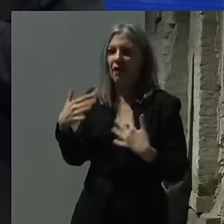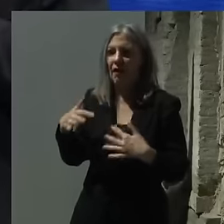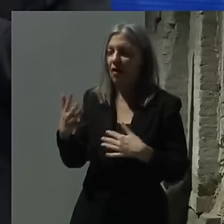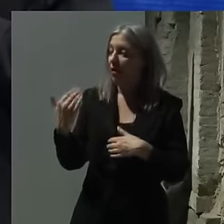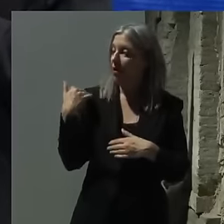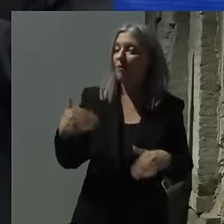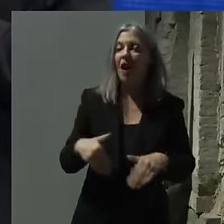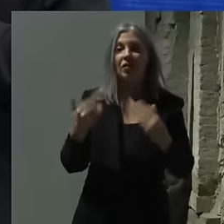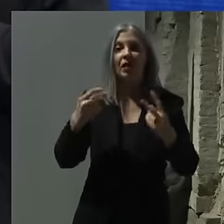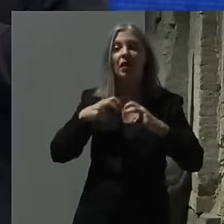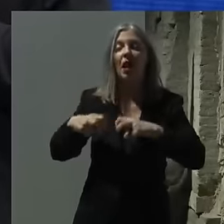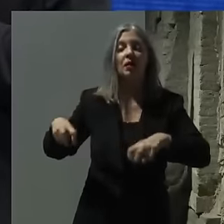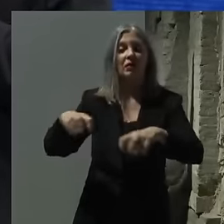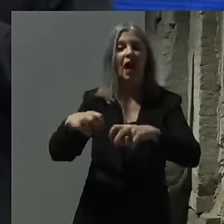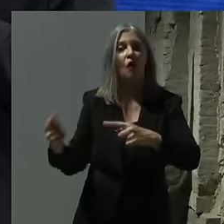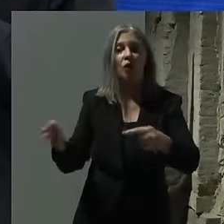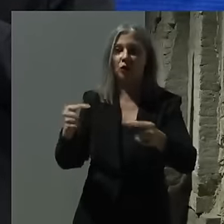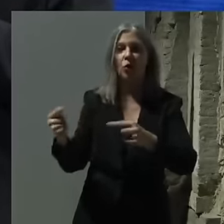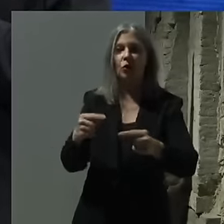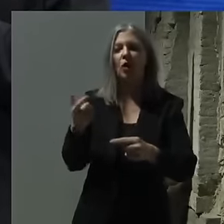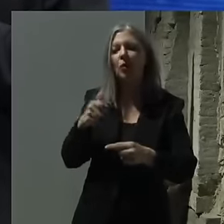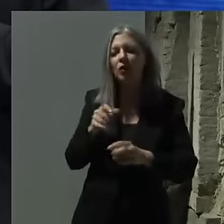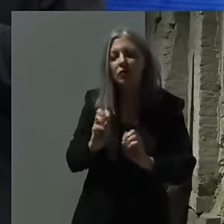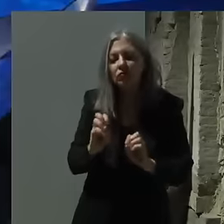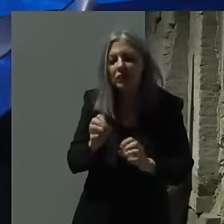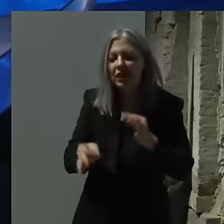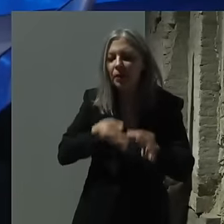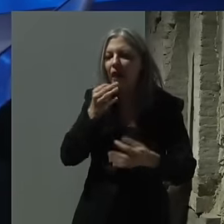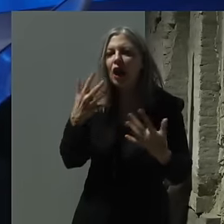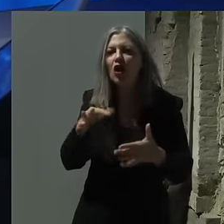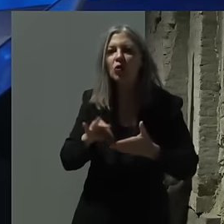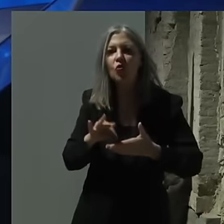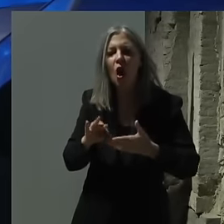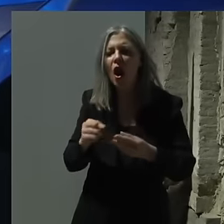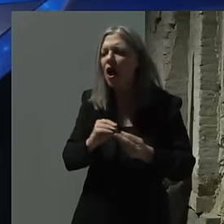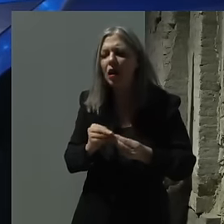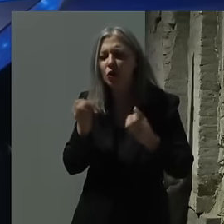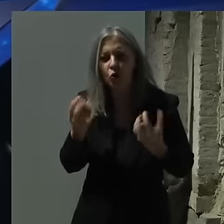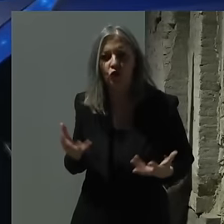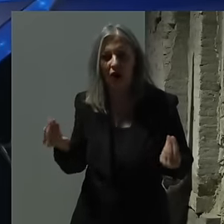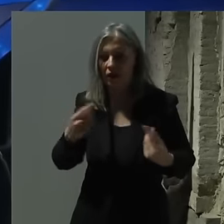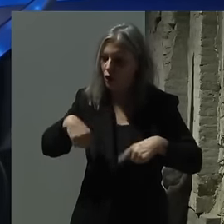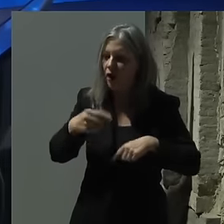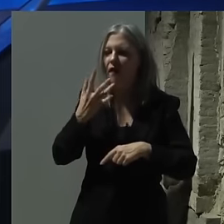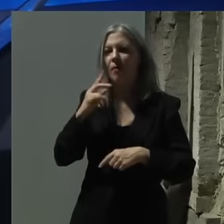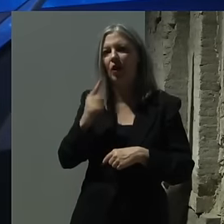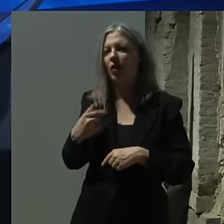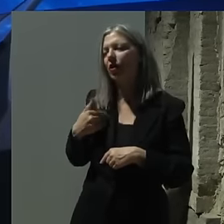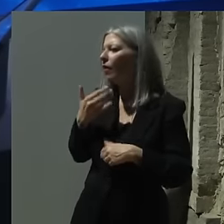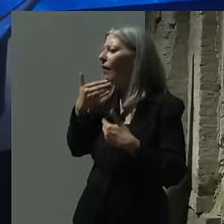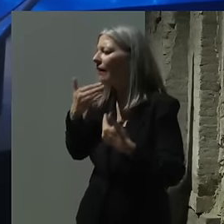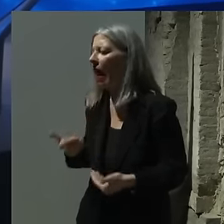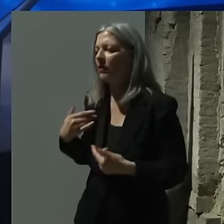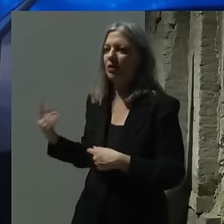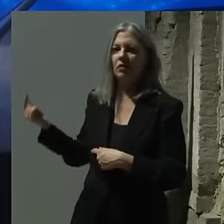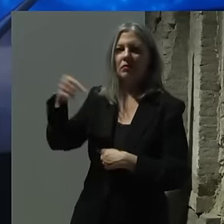comunque già dalle scuole bisogna capire come vanno le cose, anche per migliorarle, e noi credo che possiamo essergli grati di essere venuto